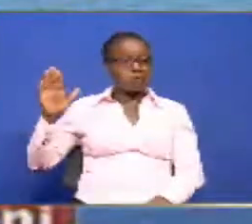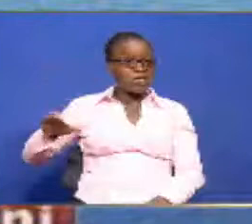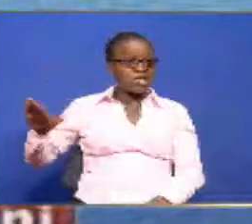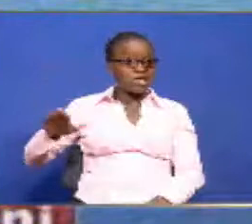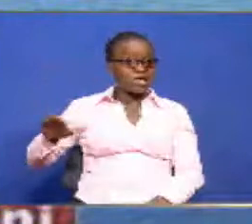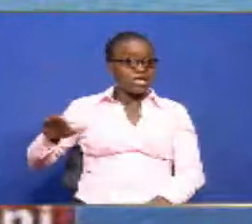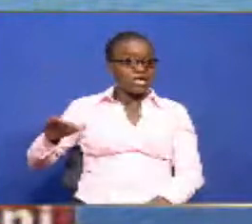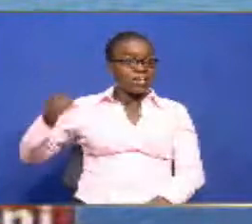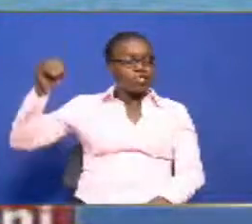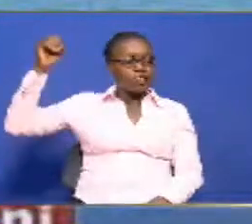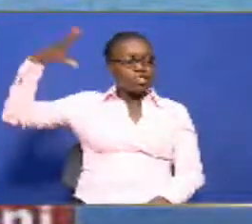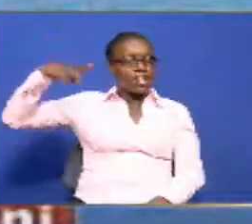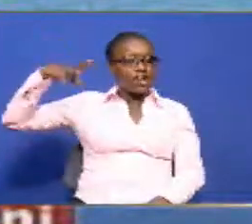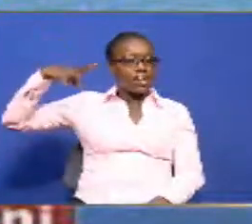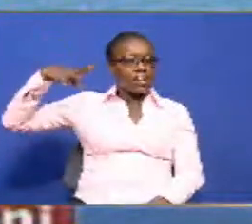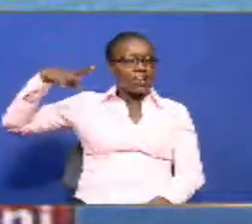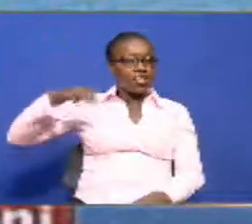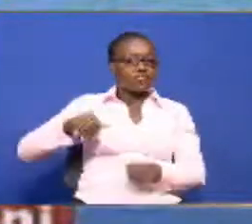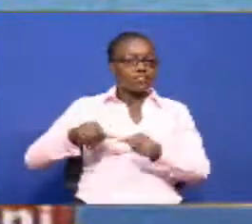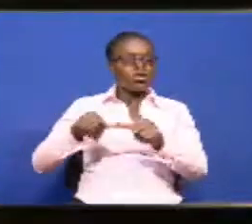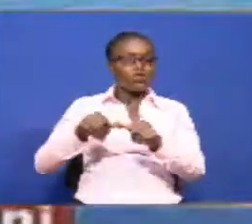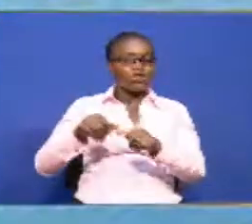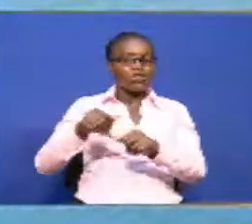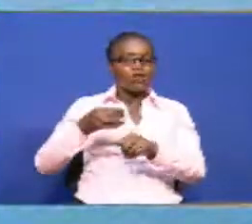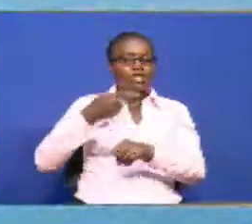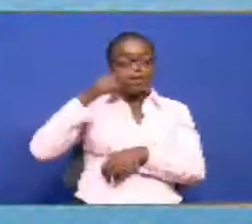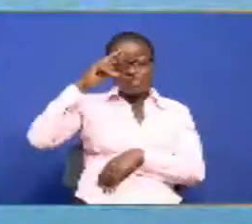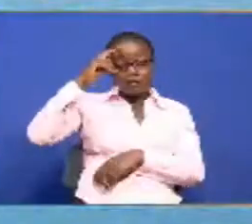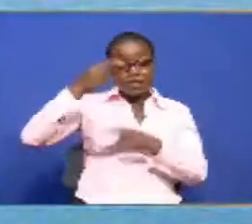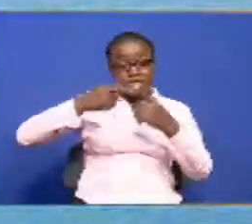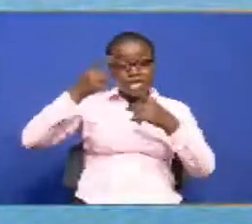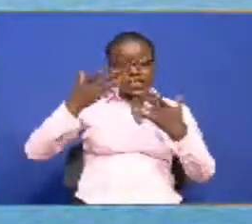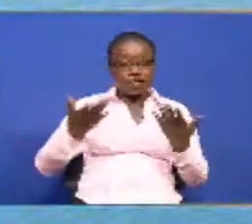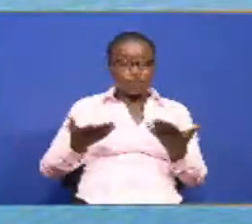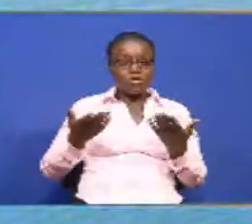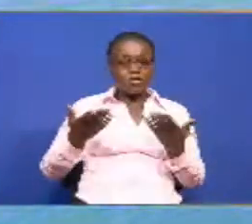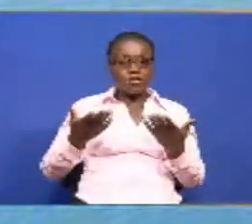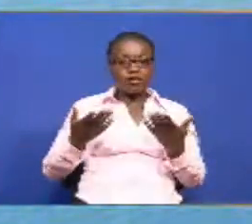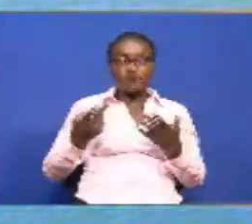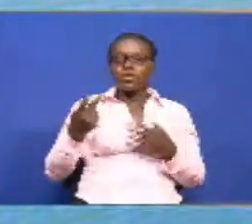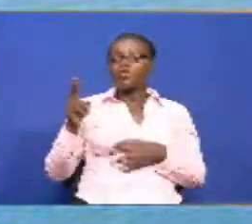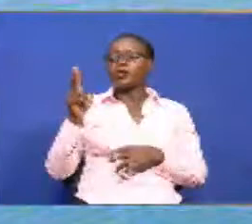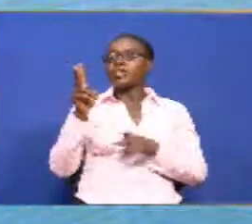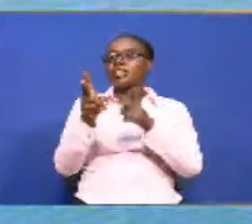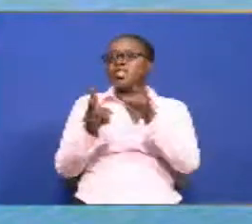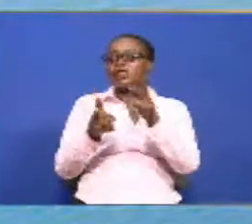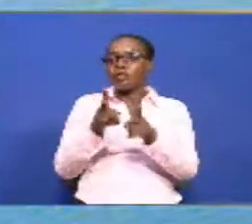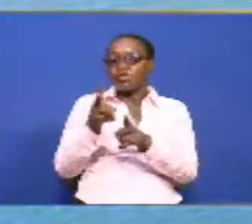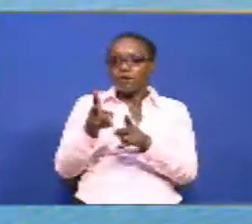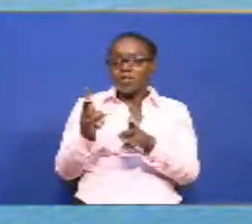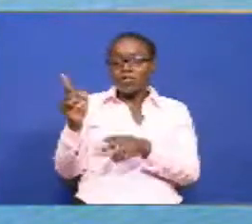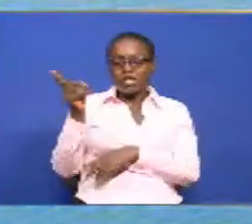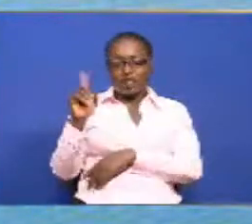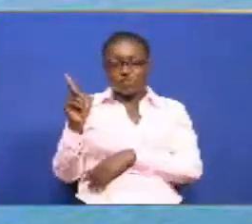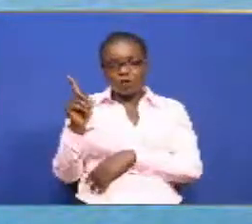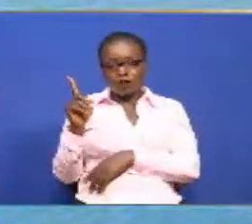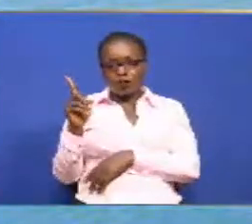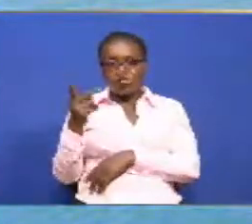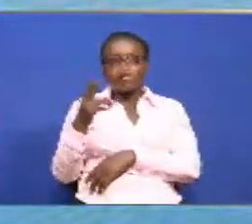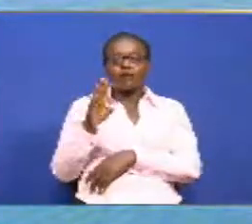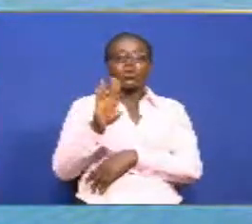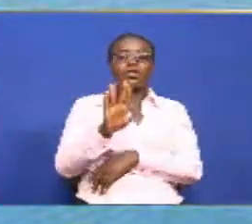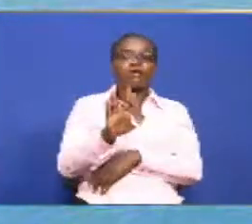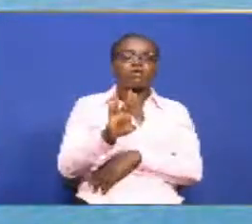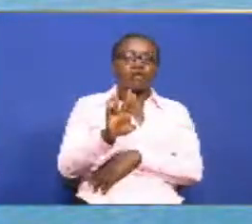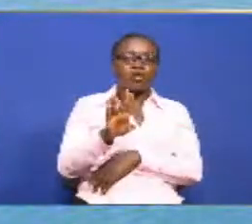jua kuendelea. Hali ya joto ni kwamba itafikia nyuzi 22 katika sehemu za Nairobi, 24